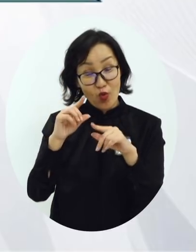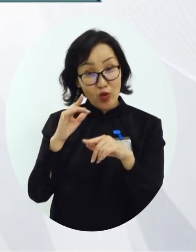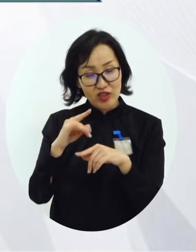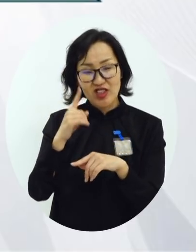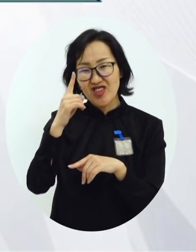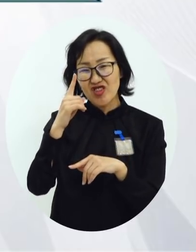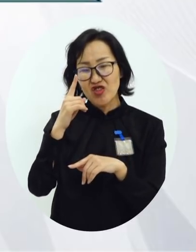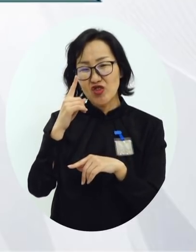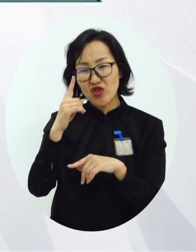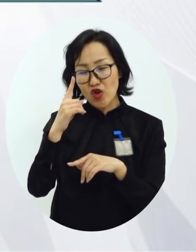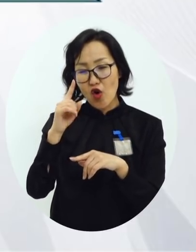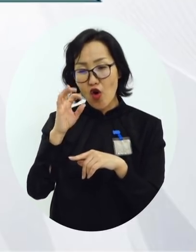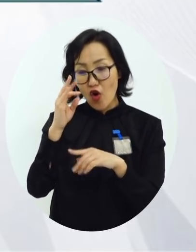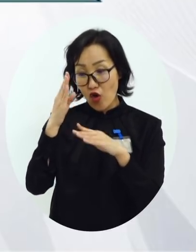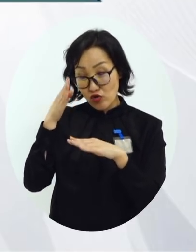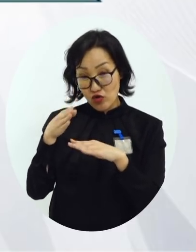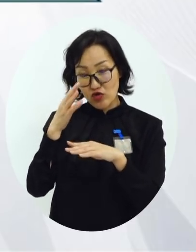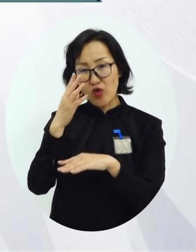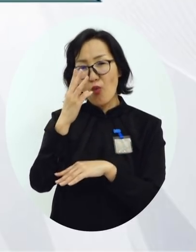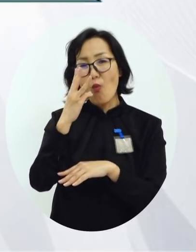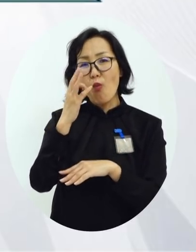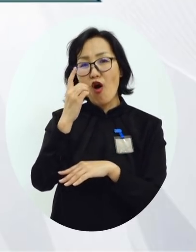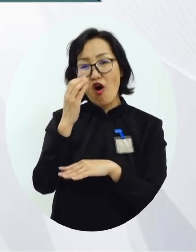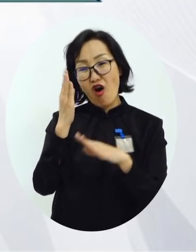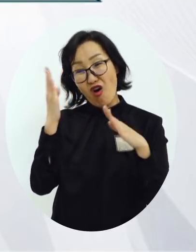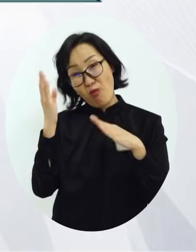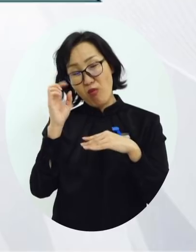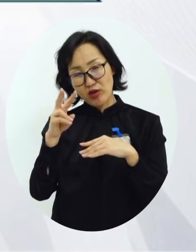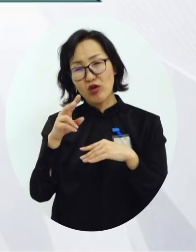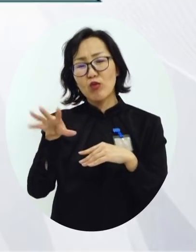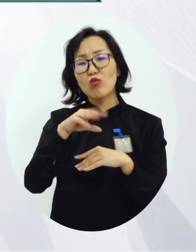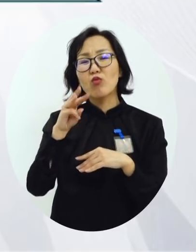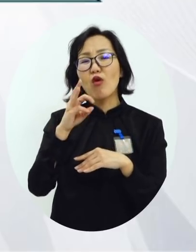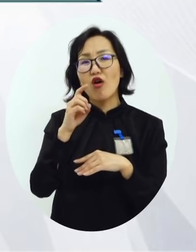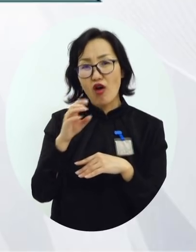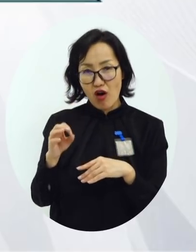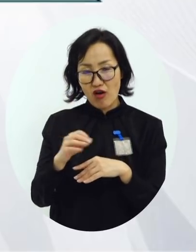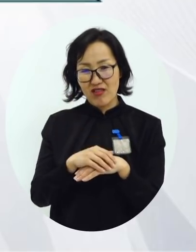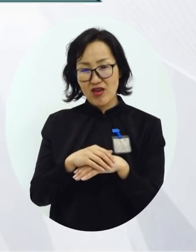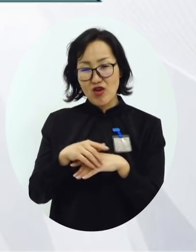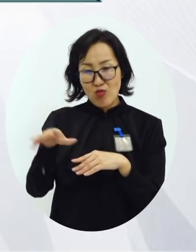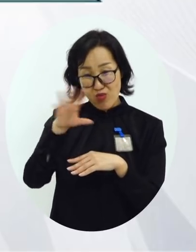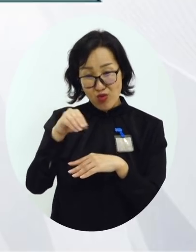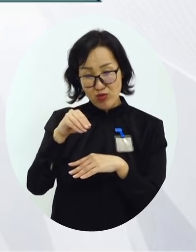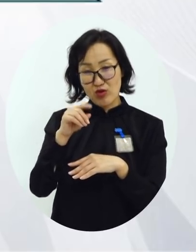нэг өнцөг нь мохоо байвал мохоо өнцөгт гурвалжин, бүх өнцөг нь хурц байвал хурц өнцөгт гурвалжин гэх нэ.